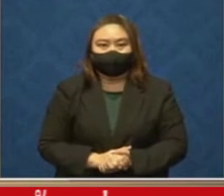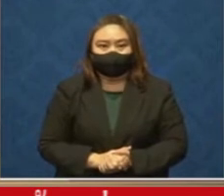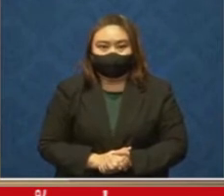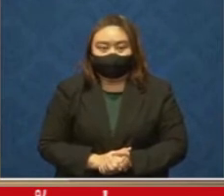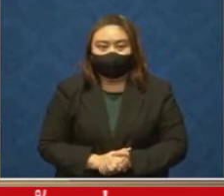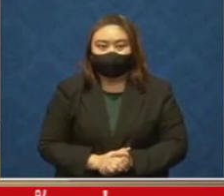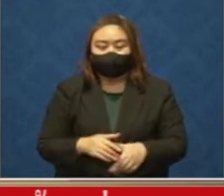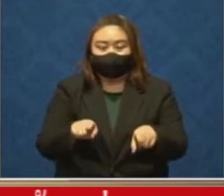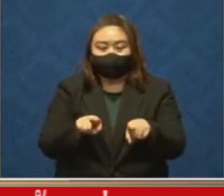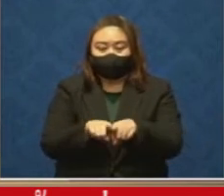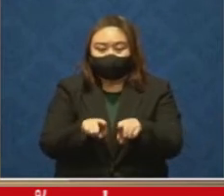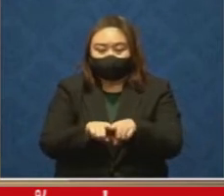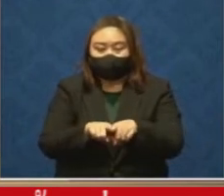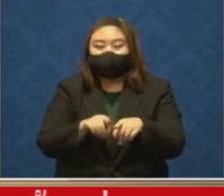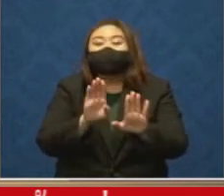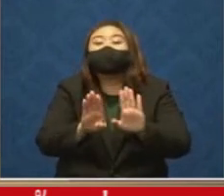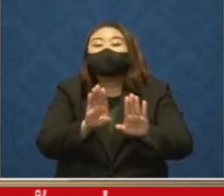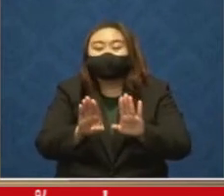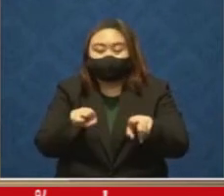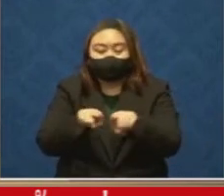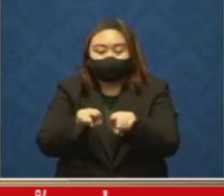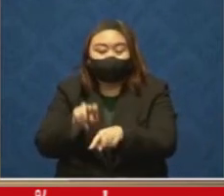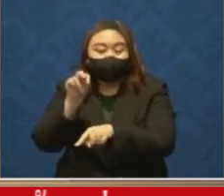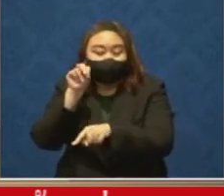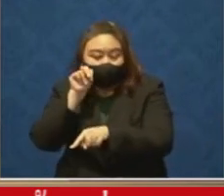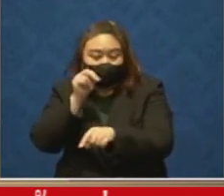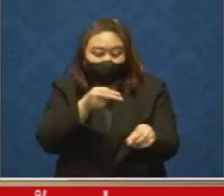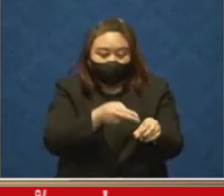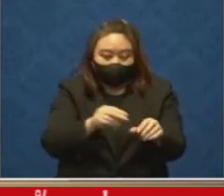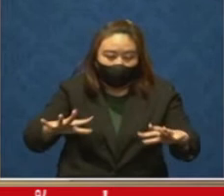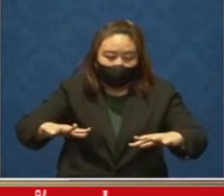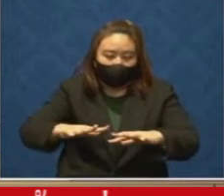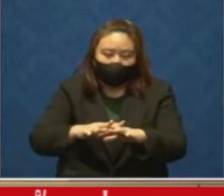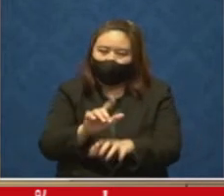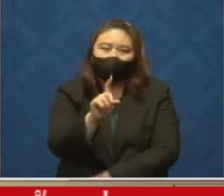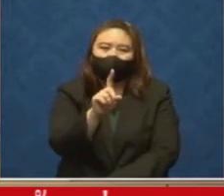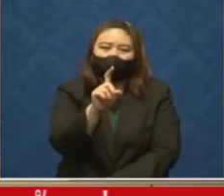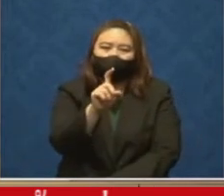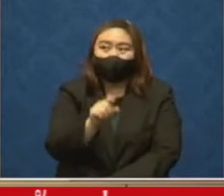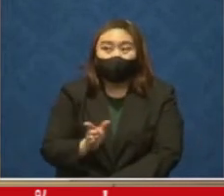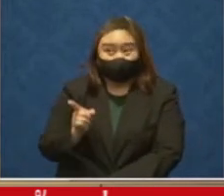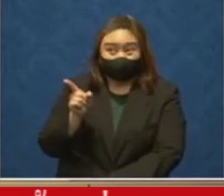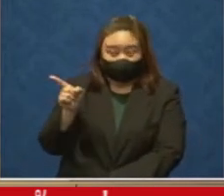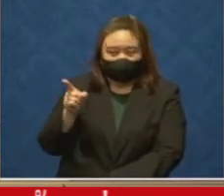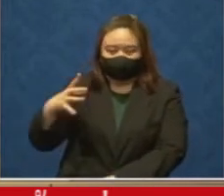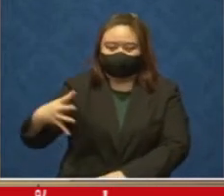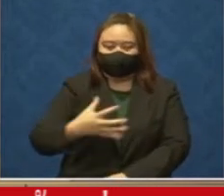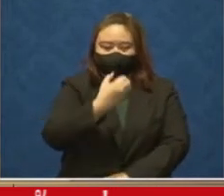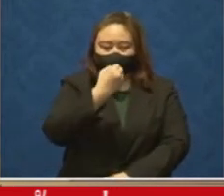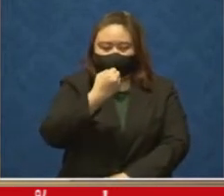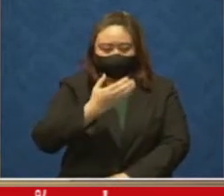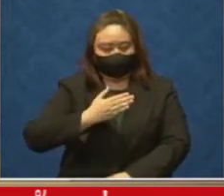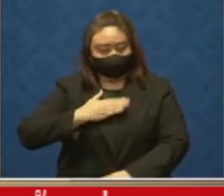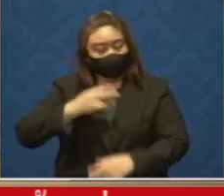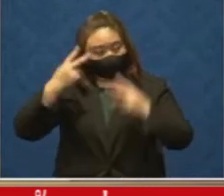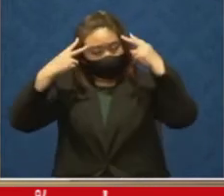ไปวๆครัน้ำไม่อาจจะรวมกับน้มได้แ่นอนครั ทบฐานครัคนที่มาจากประเด็ก règneถึงแ้นว่